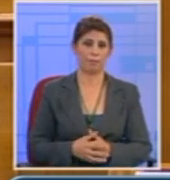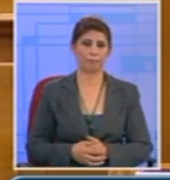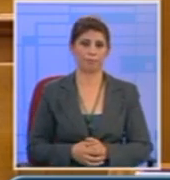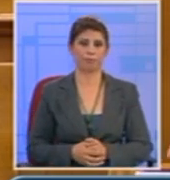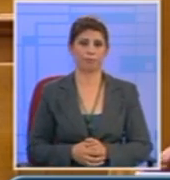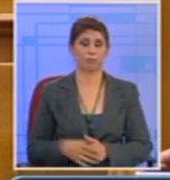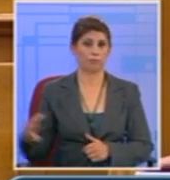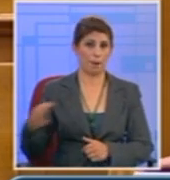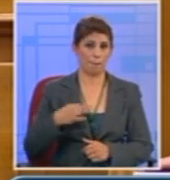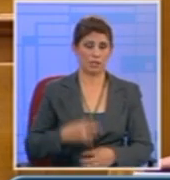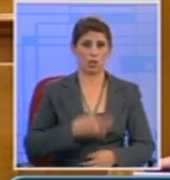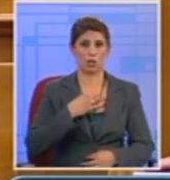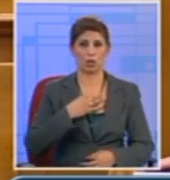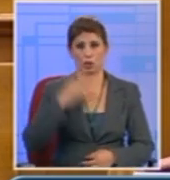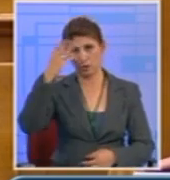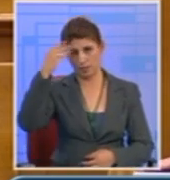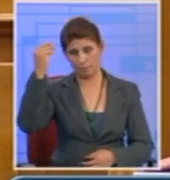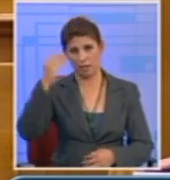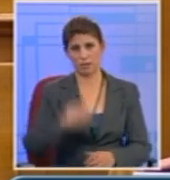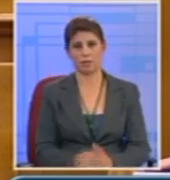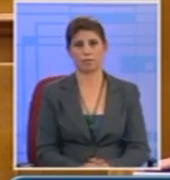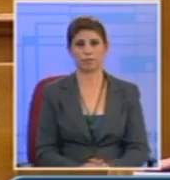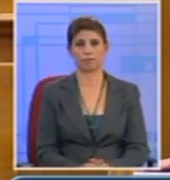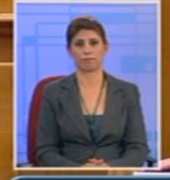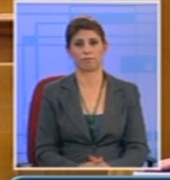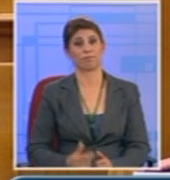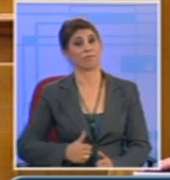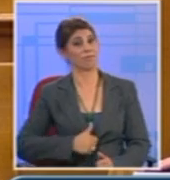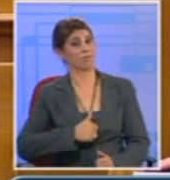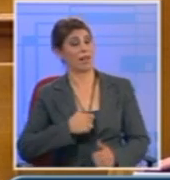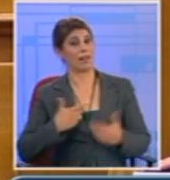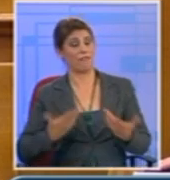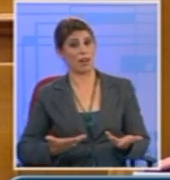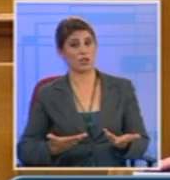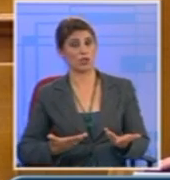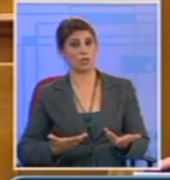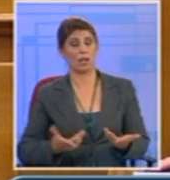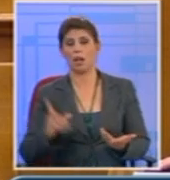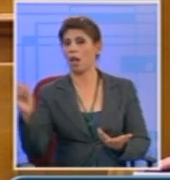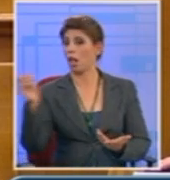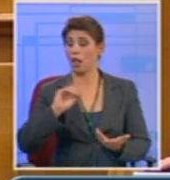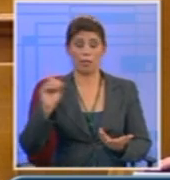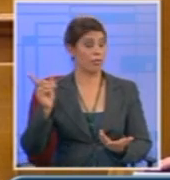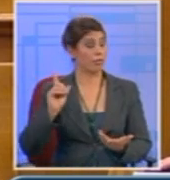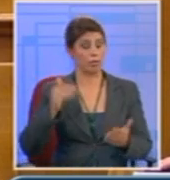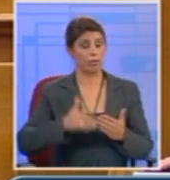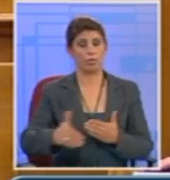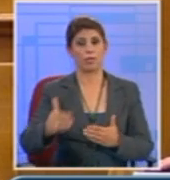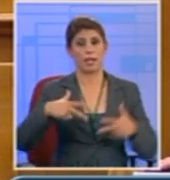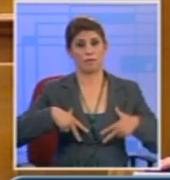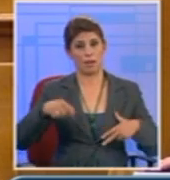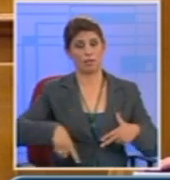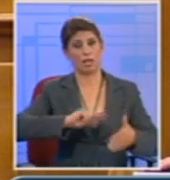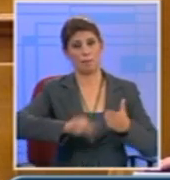μας λέει ο κύριος τσίπρας υπερήφανος δεν πρόκειται η κυβέρνηση αυτή να υπογράψει